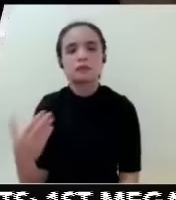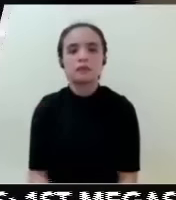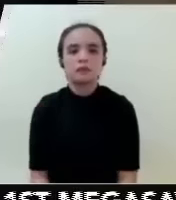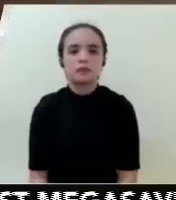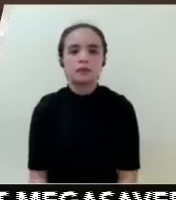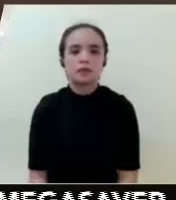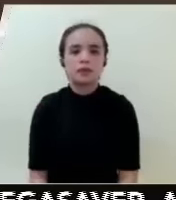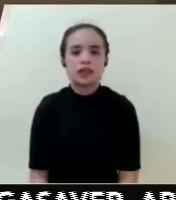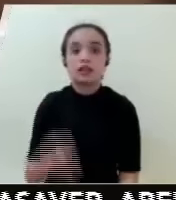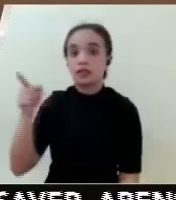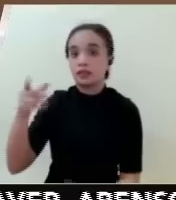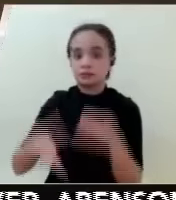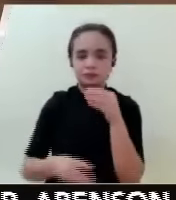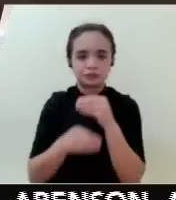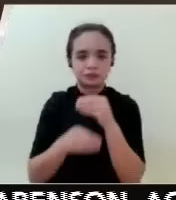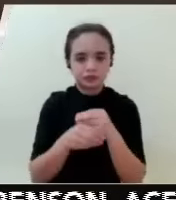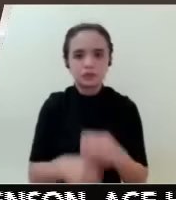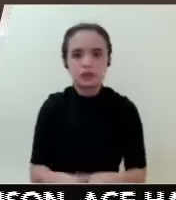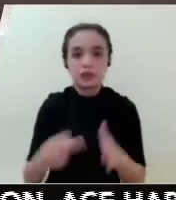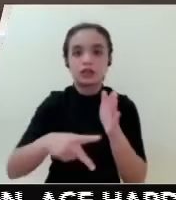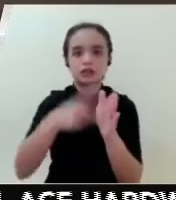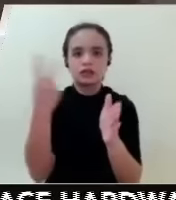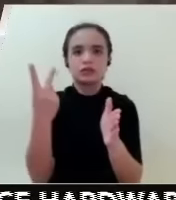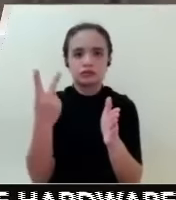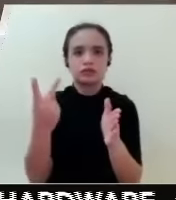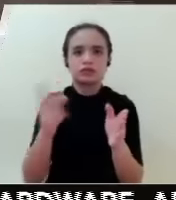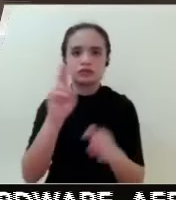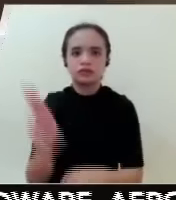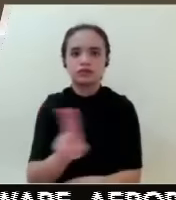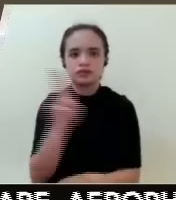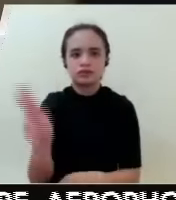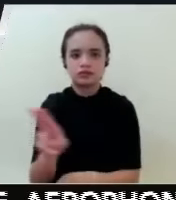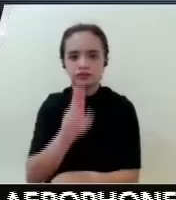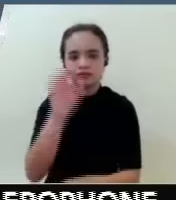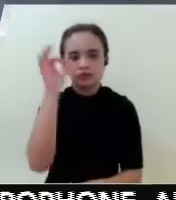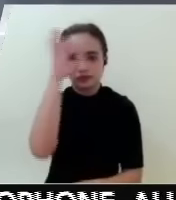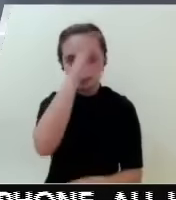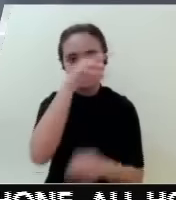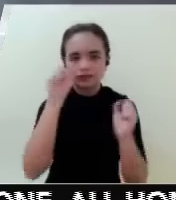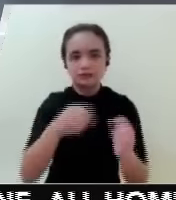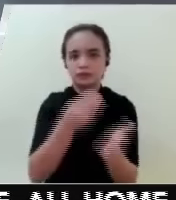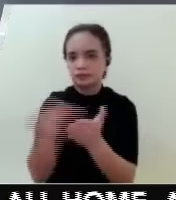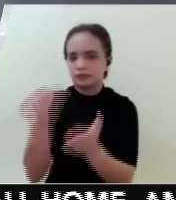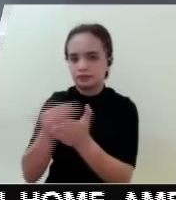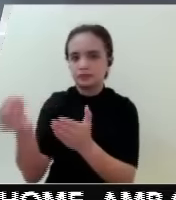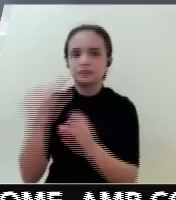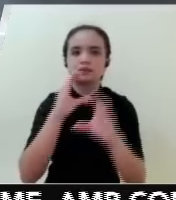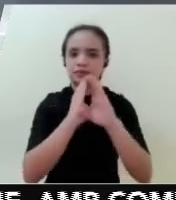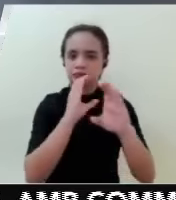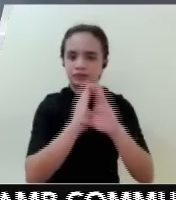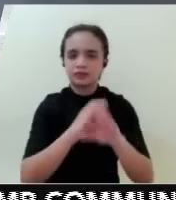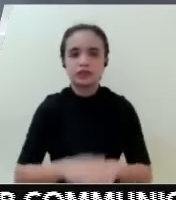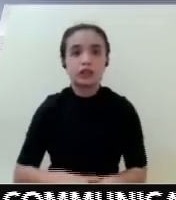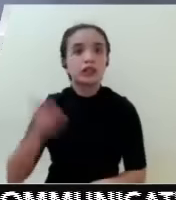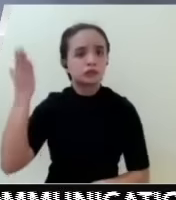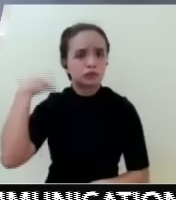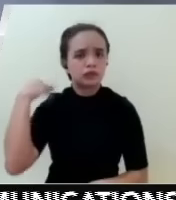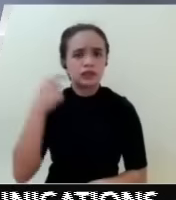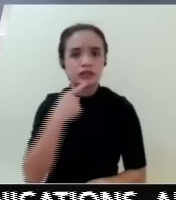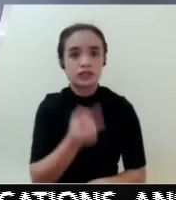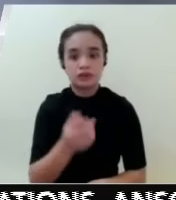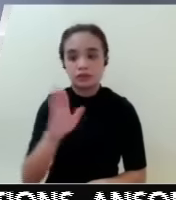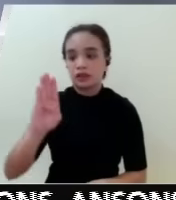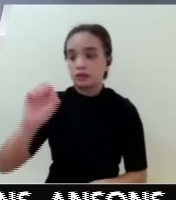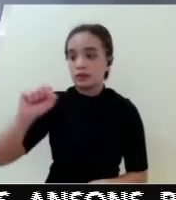Rolly, 2 beses na itong nagamit niya ang mga inipong barya para makabili ng sasakyan. Dati nang sinabi ng Bangko Sentral ng Pilipinas